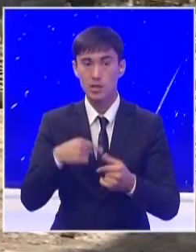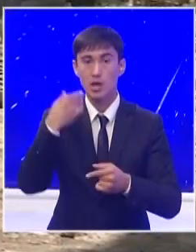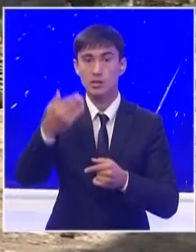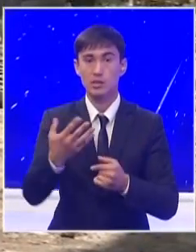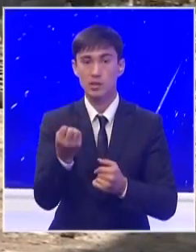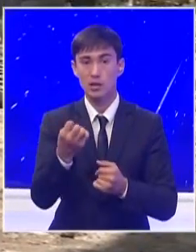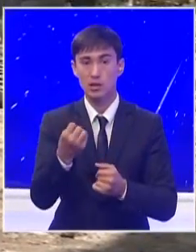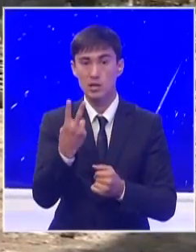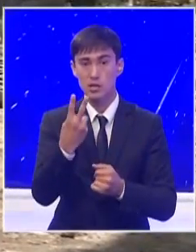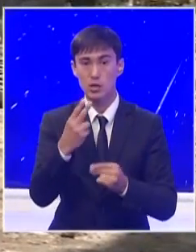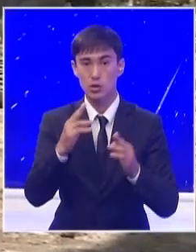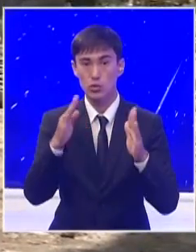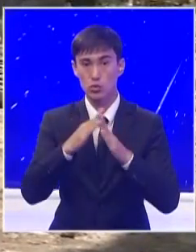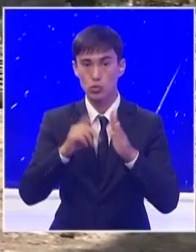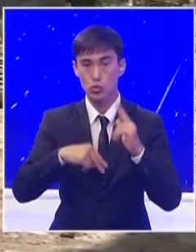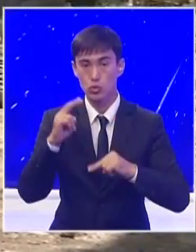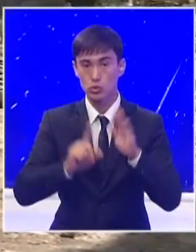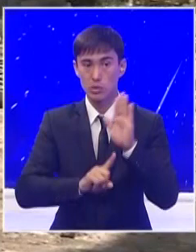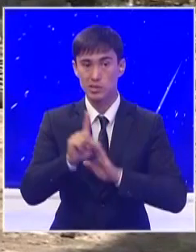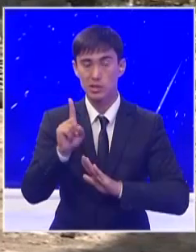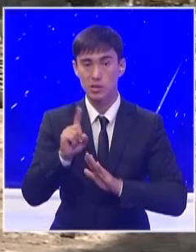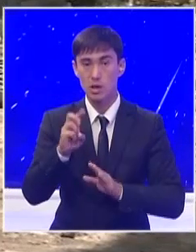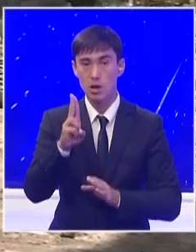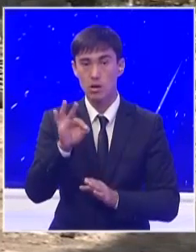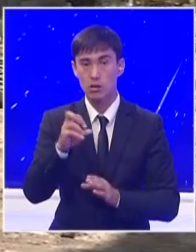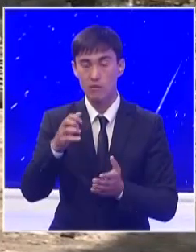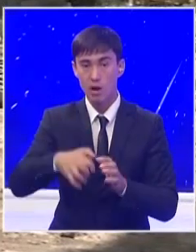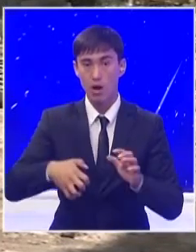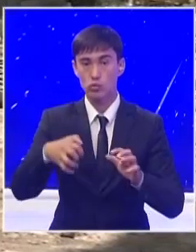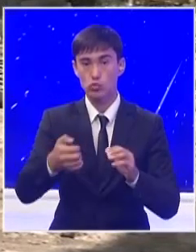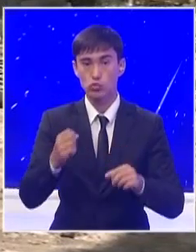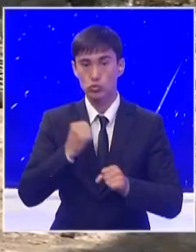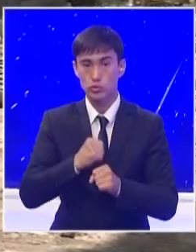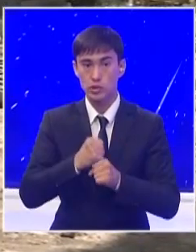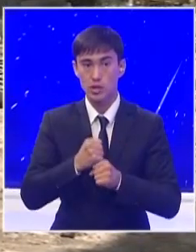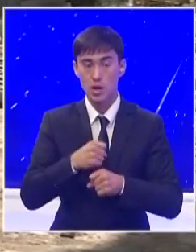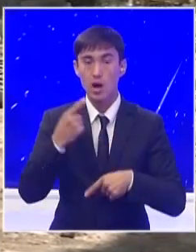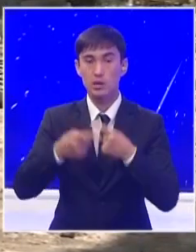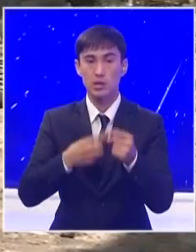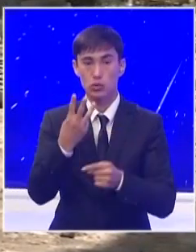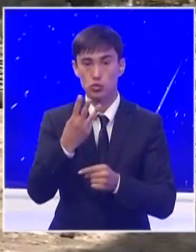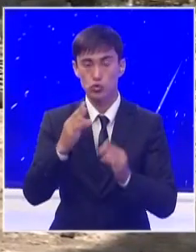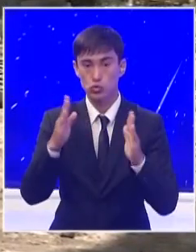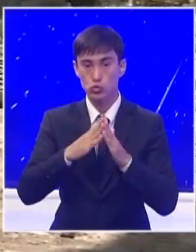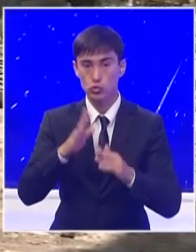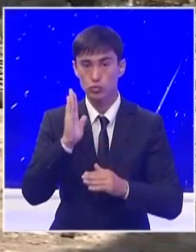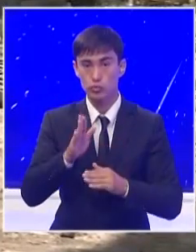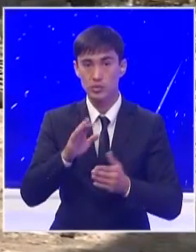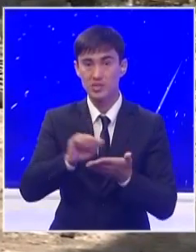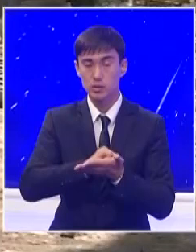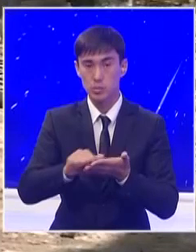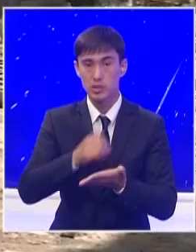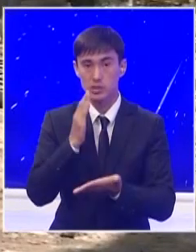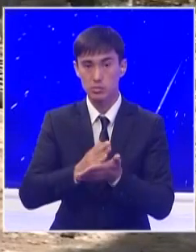тағы да 2 үйдің құрылысы басталды бүгінгі күні. Мына котлован қазу жұмыстары. Оның ар жағында тағы да 3 үйдің бізде сметасы бар,